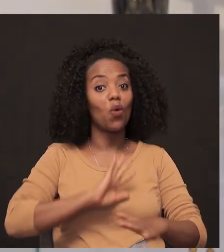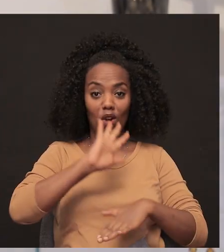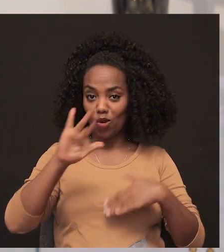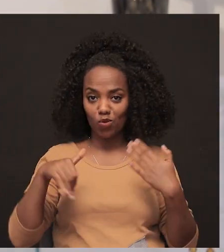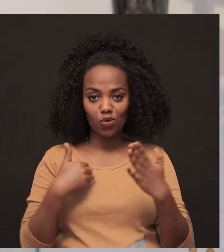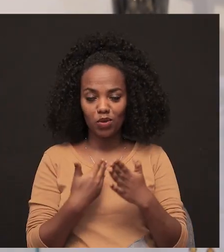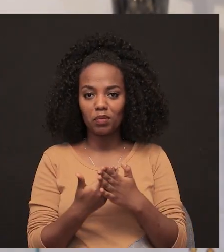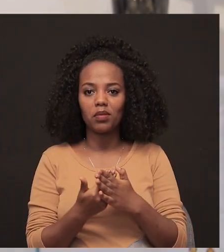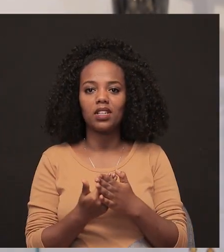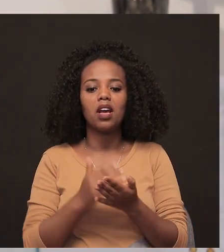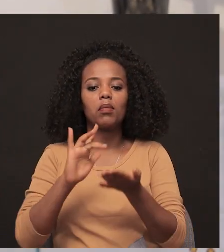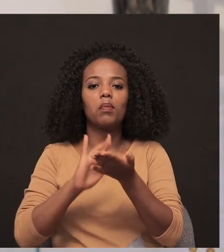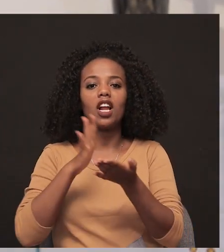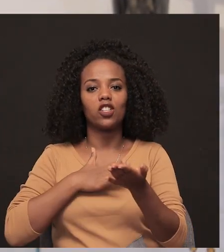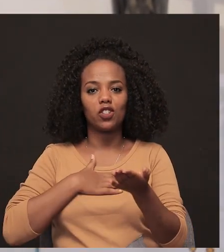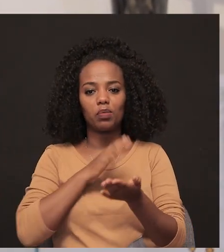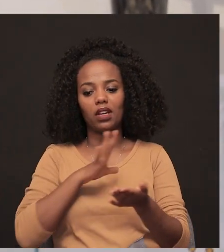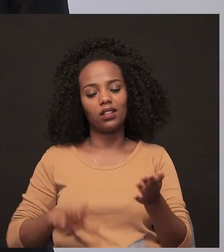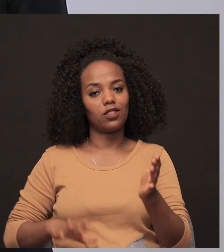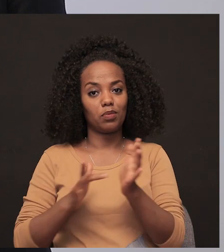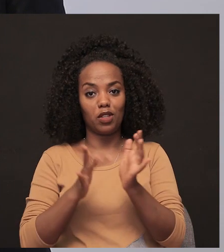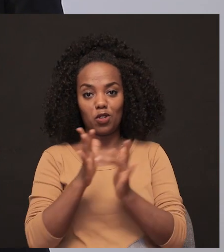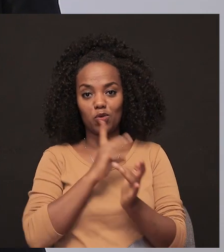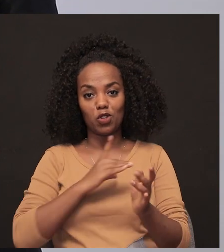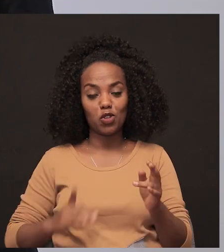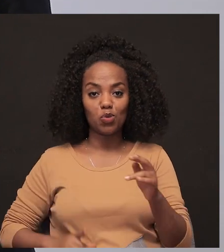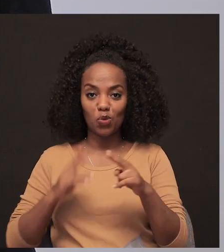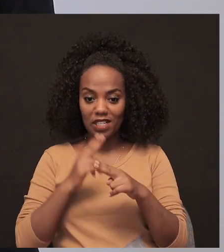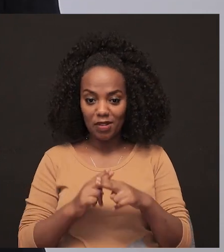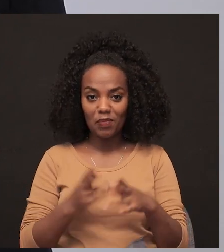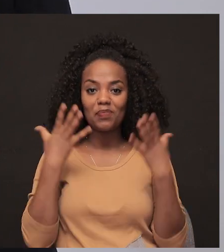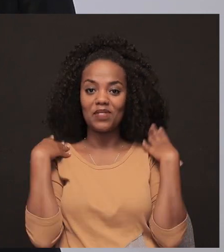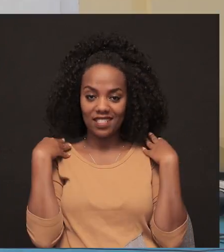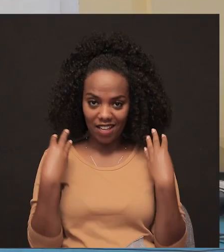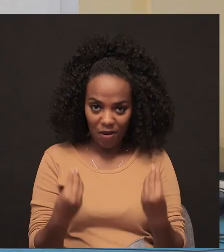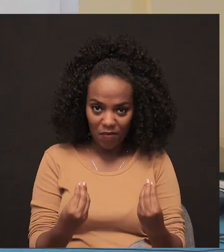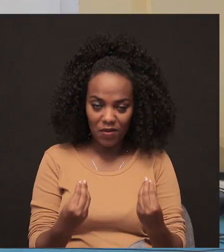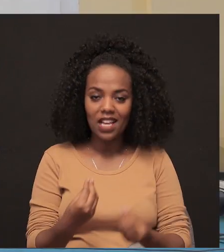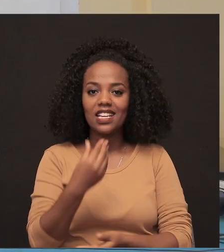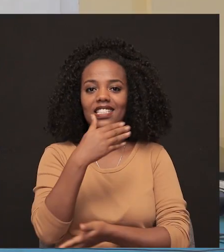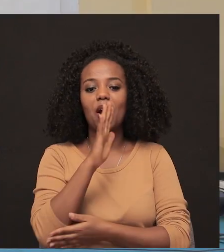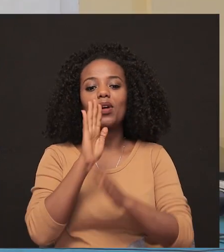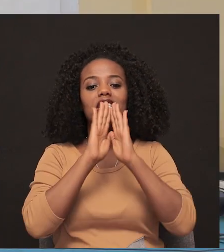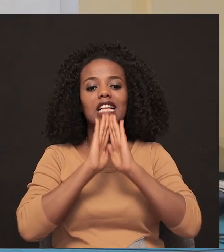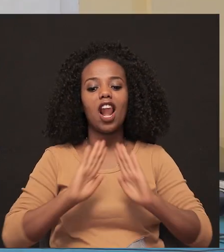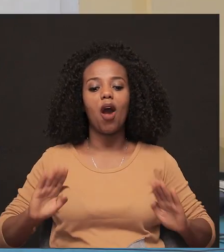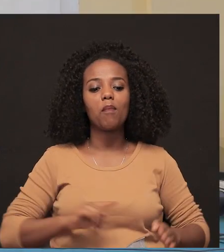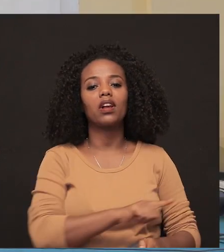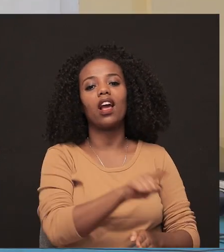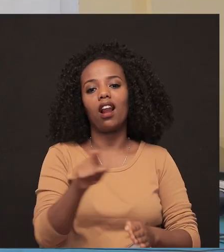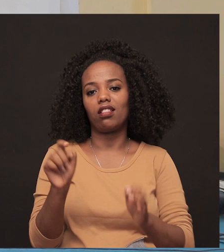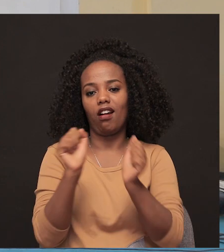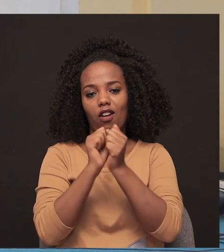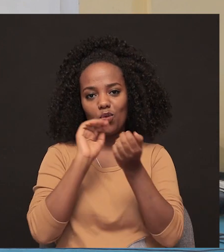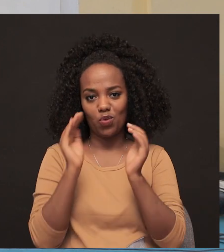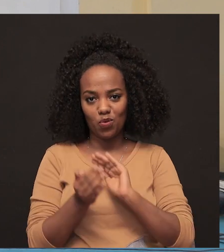ላችሁንም በመድኃኒታችንና በጌታችን በኢየሱስ ክርስቶስ ስም ሰላም እላችኋለሁኝ። የእግዚአብሔር ሰላም ከእናንተ ጋር